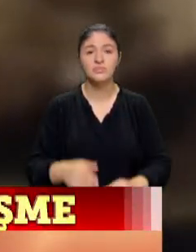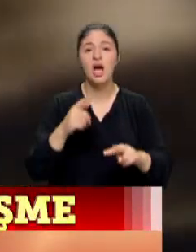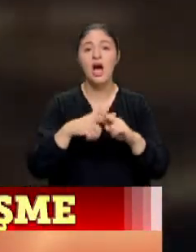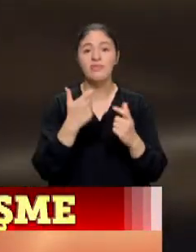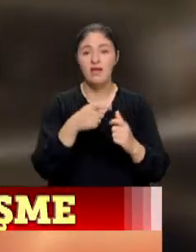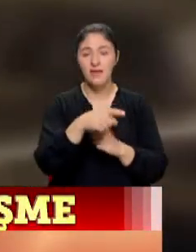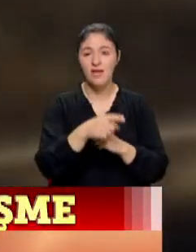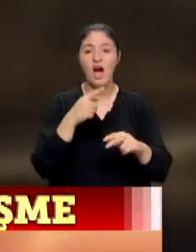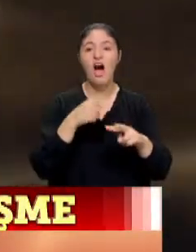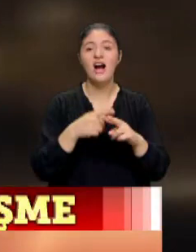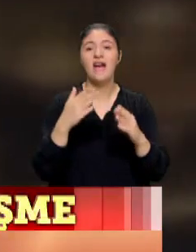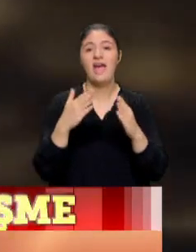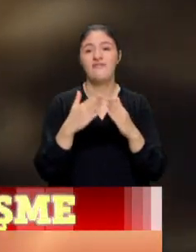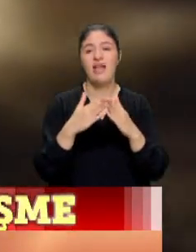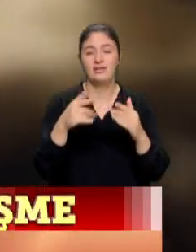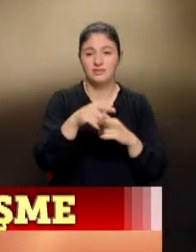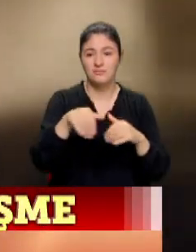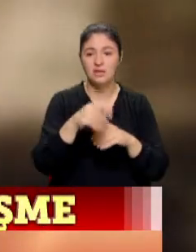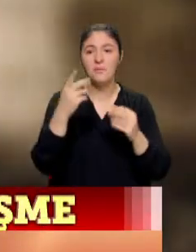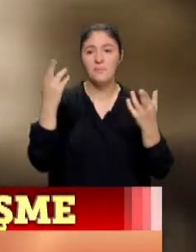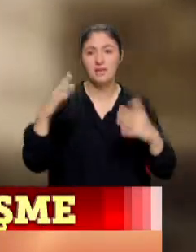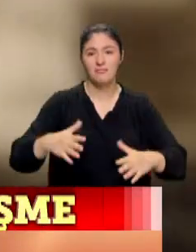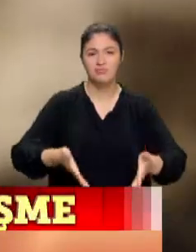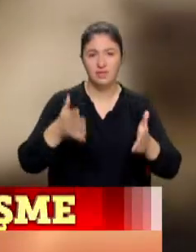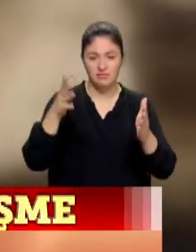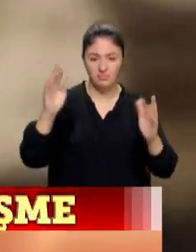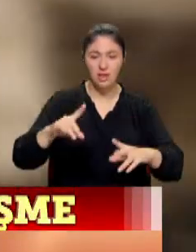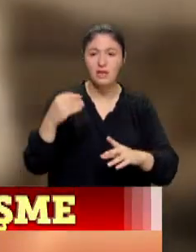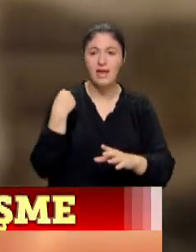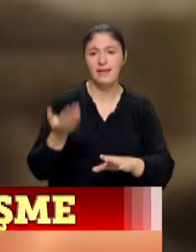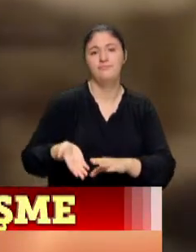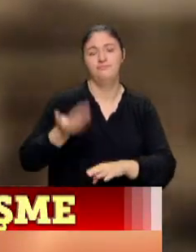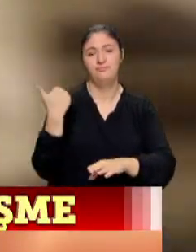Antakya ilçesi Akevler mahallesinde depremde yıkılan bir binanın enkazı daha yeni